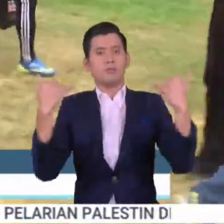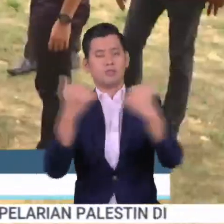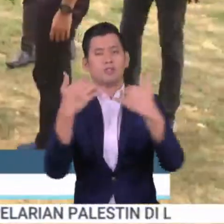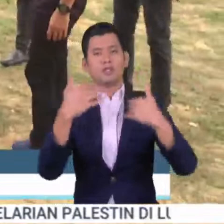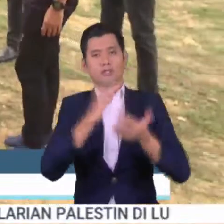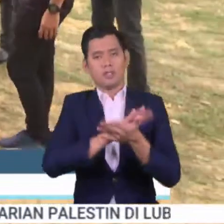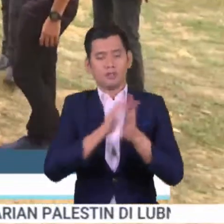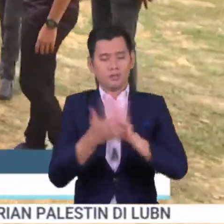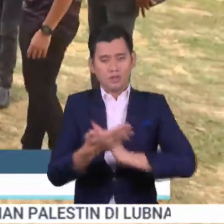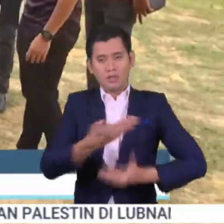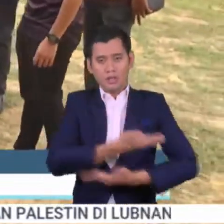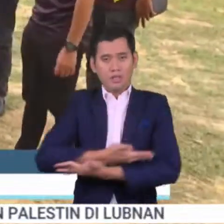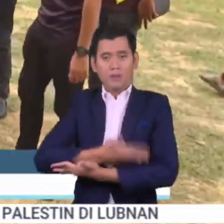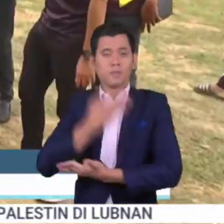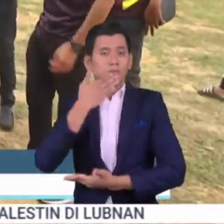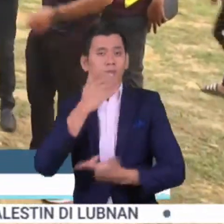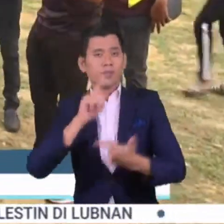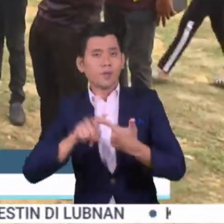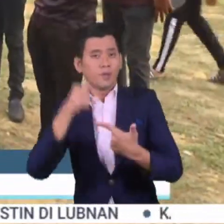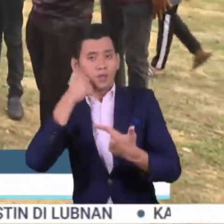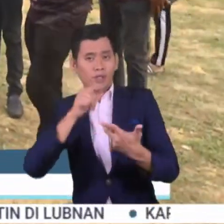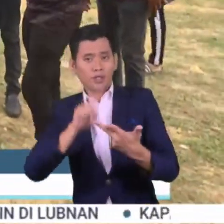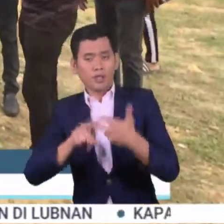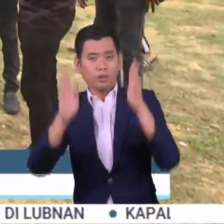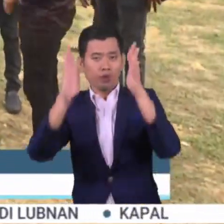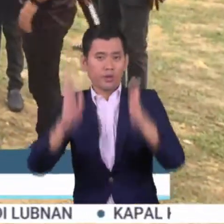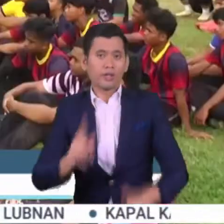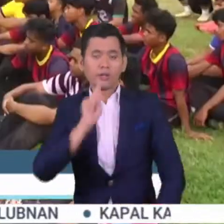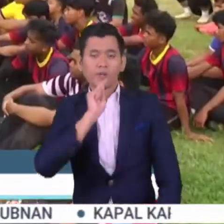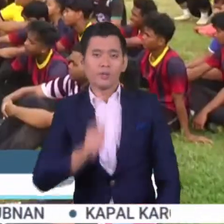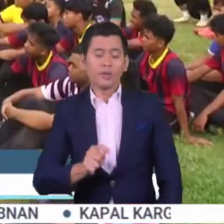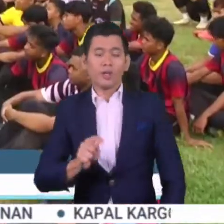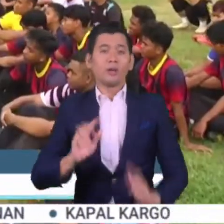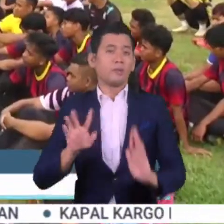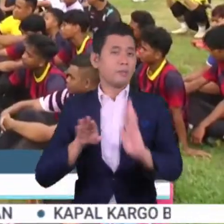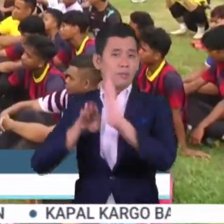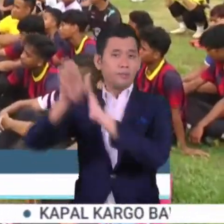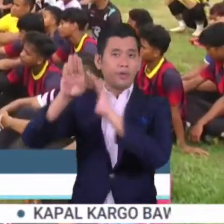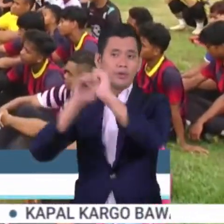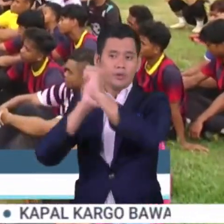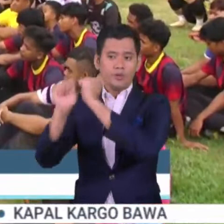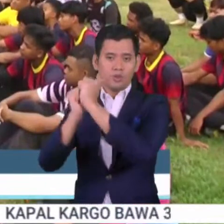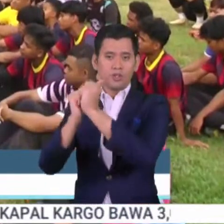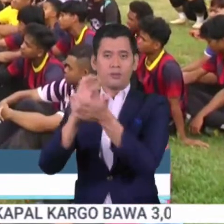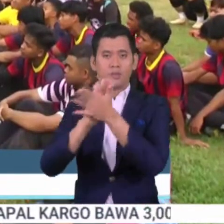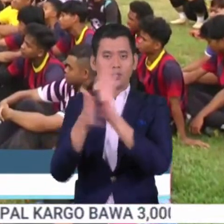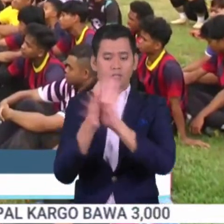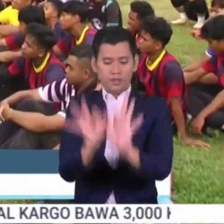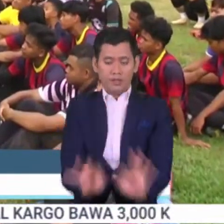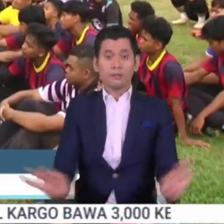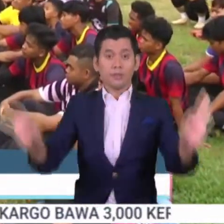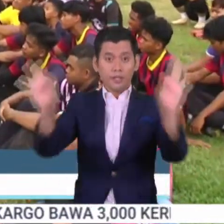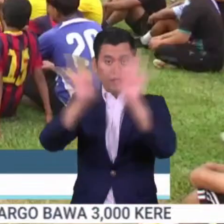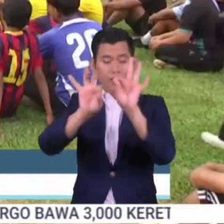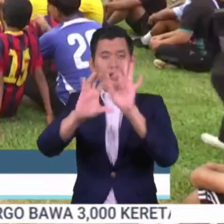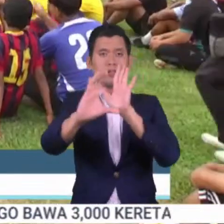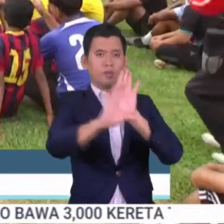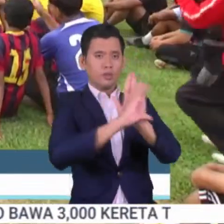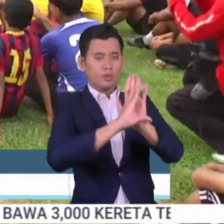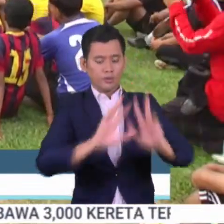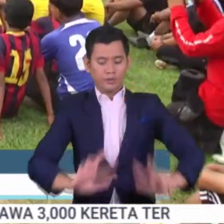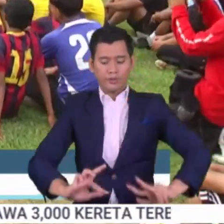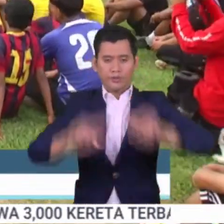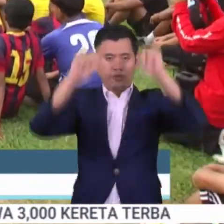melibatkan anak muda, wanita dan warga emas, agenda pembangunan sukan dalam kalangan belia turut diutamakan. Antaranya, menaik